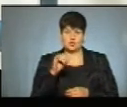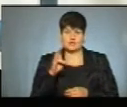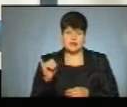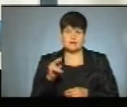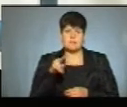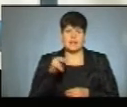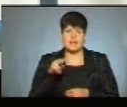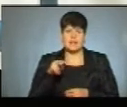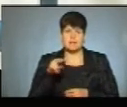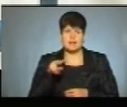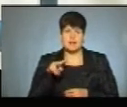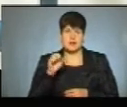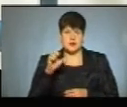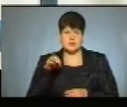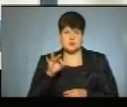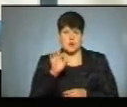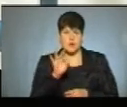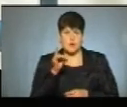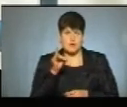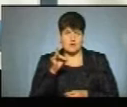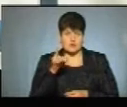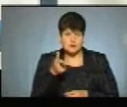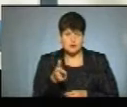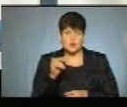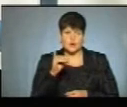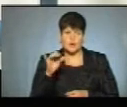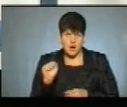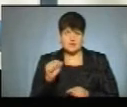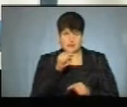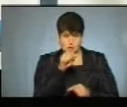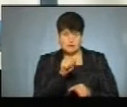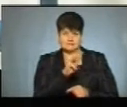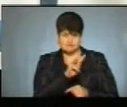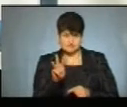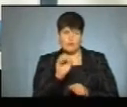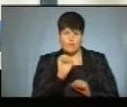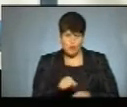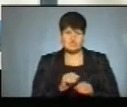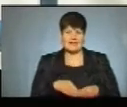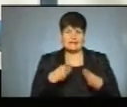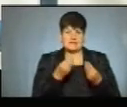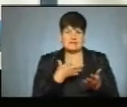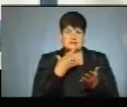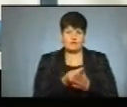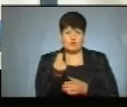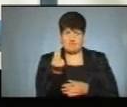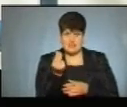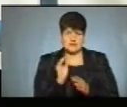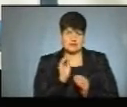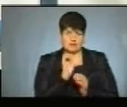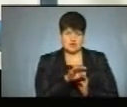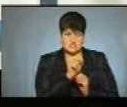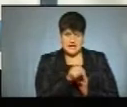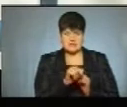donateplast.org.ua, і на цьому сайті можна безпосередньо дати свої внески, пожертви